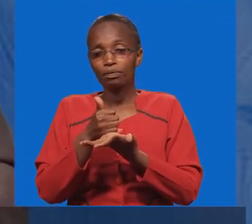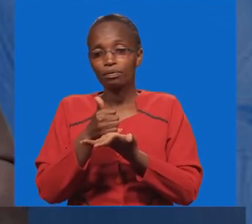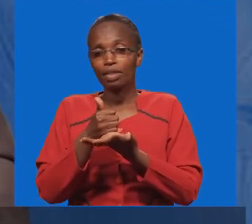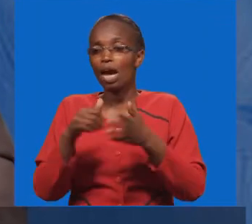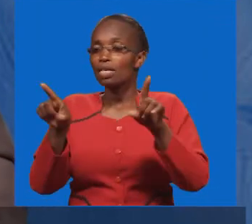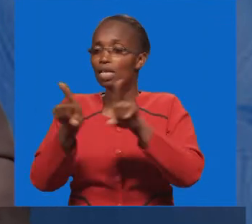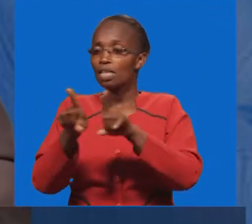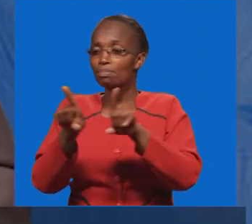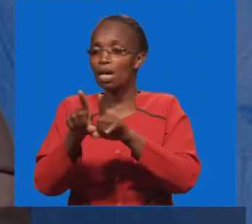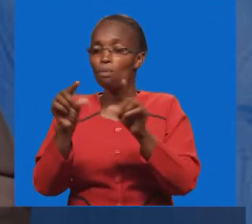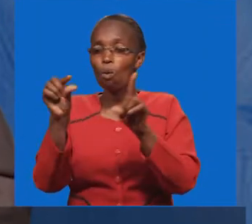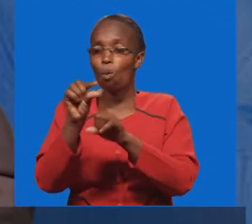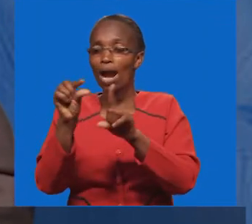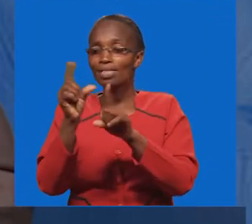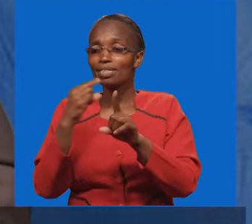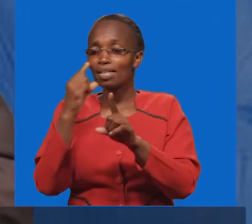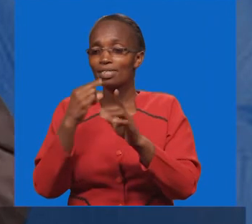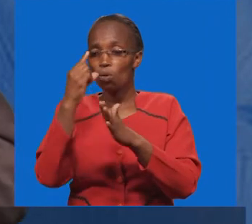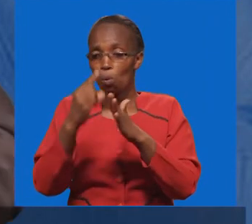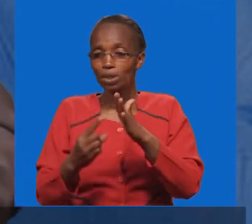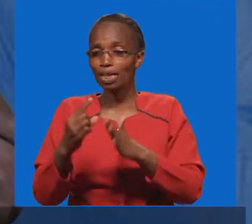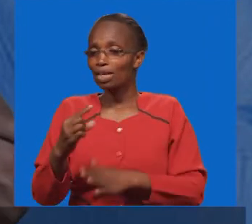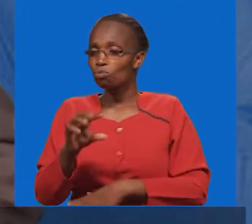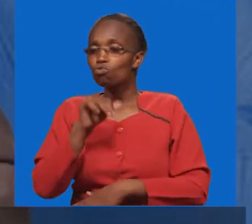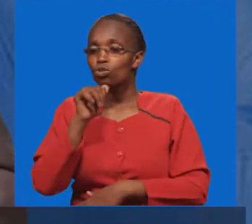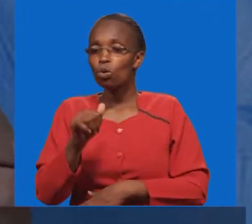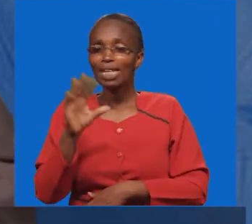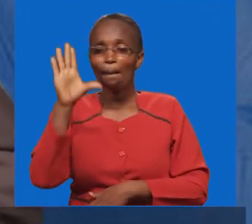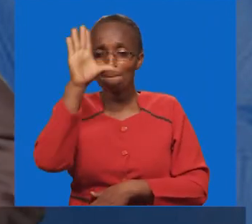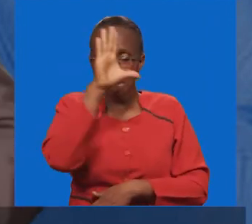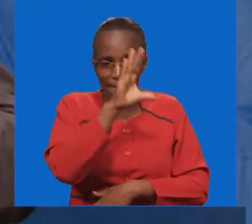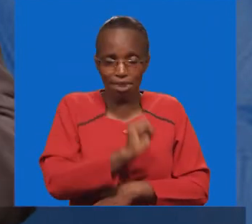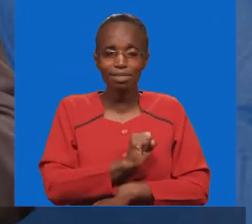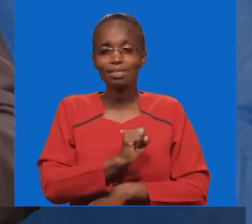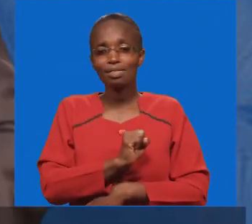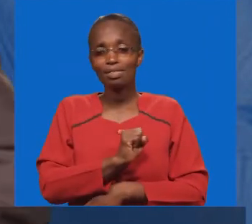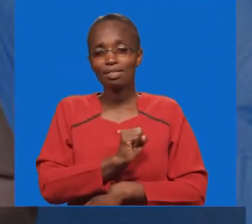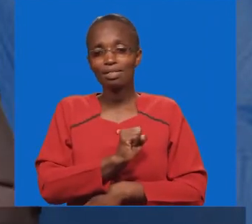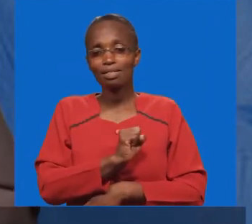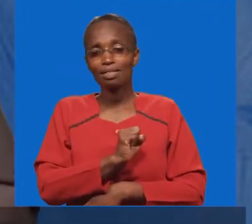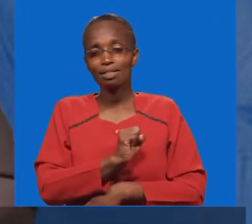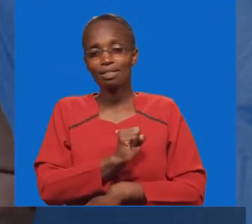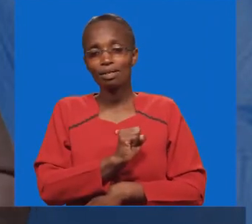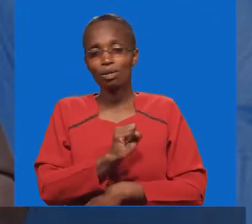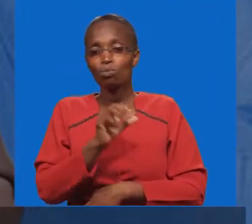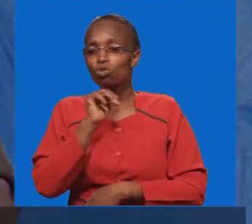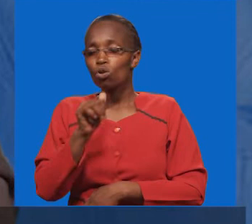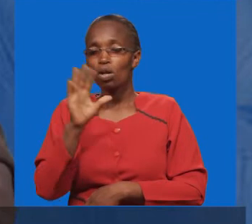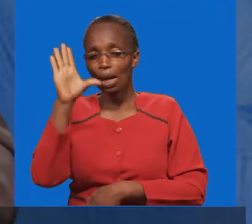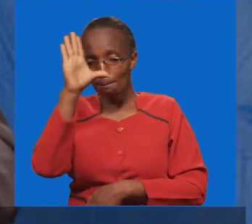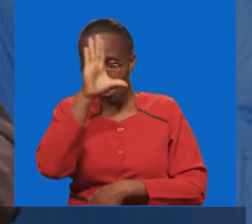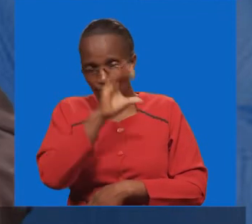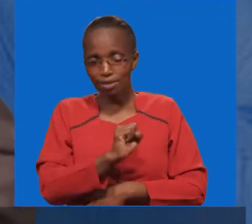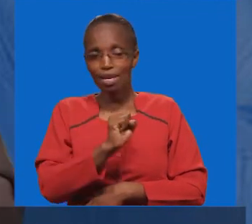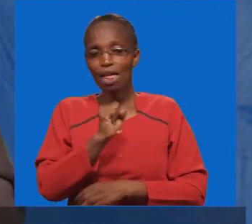Zaburi 23 mstari wa kwanza, na pale maandiko inasema hatutapungukiwa. Mtazamaji mpendwa,